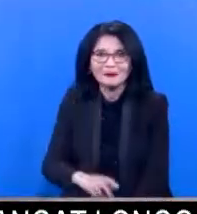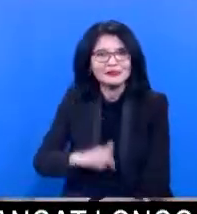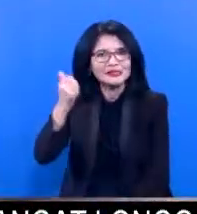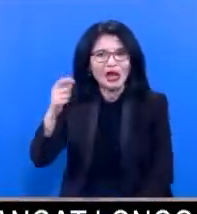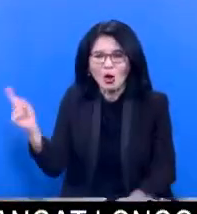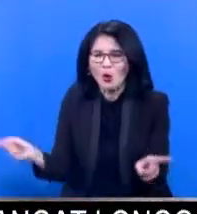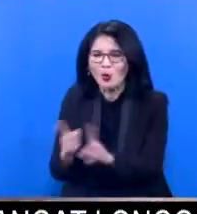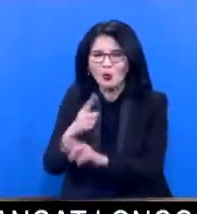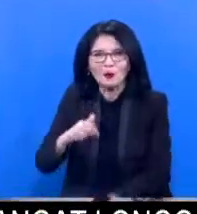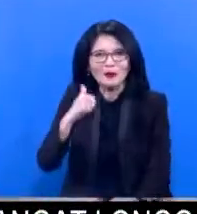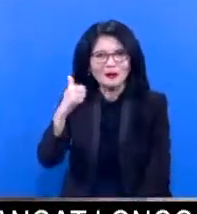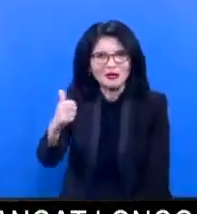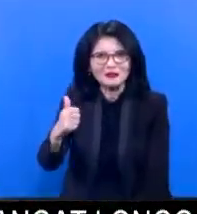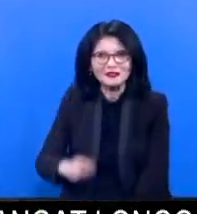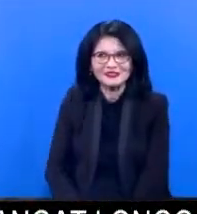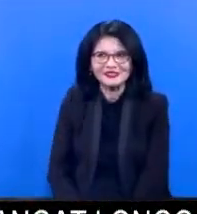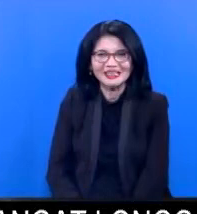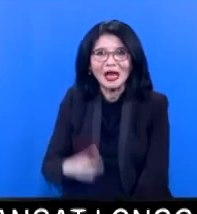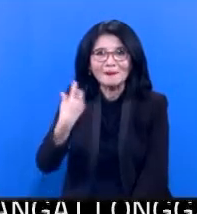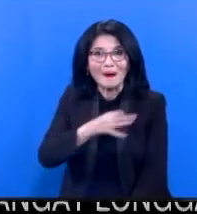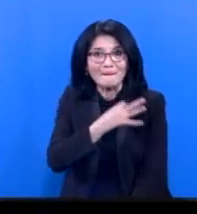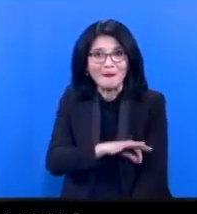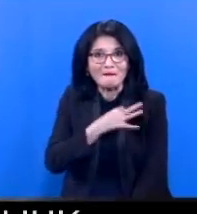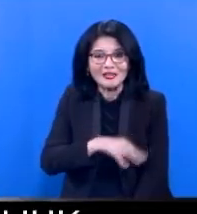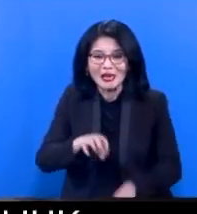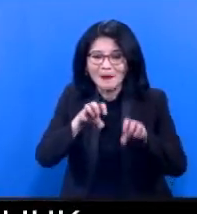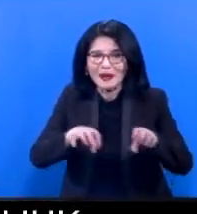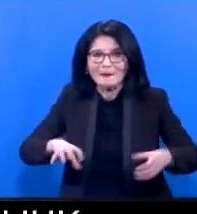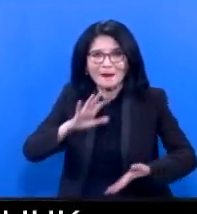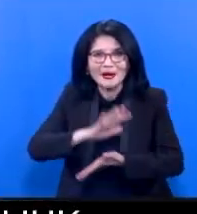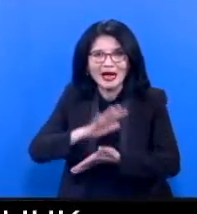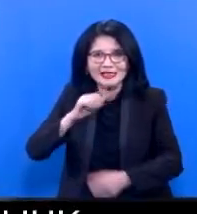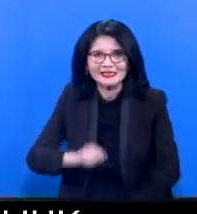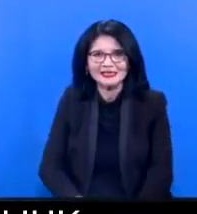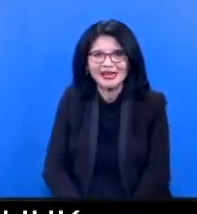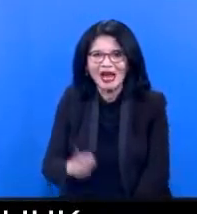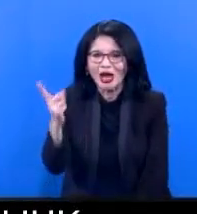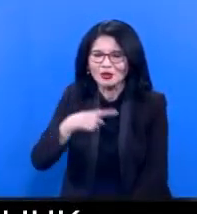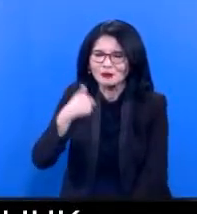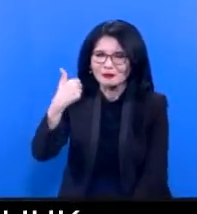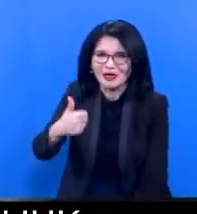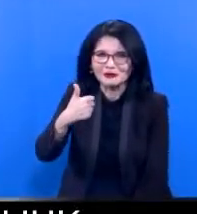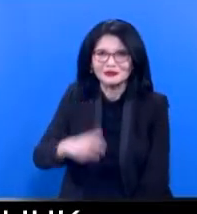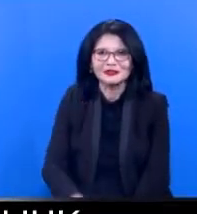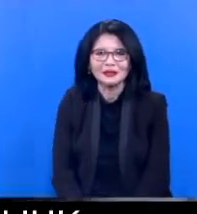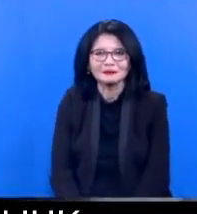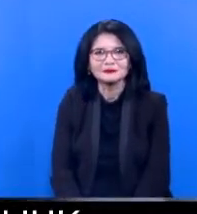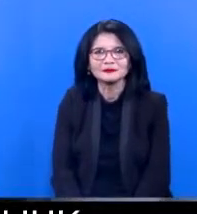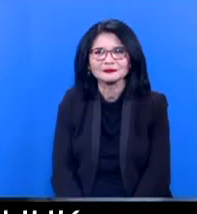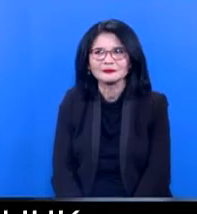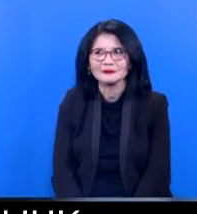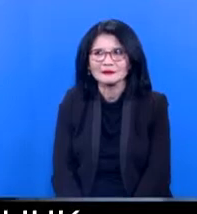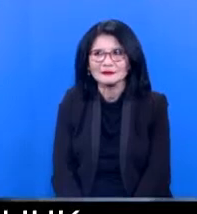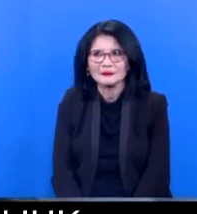unik dan terutama mampu memanfaatkan barang yang tidak terpakai menjadi jauh lebih bermanfaat.